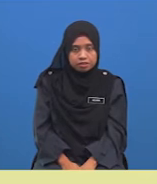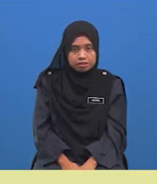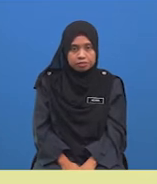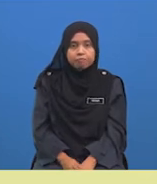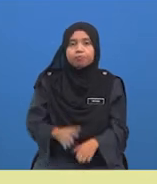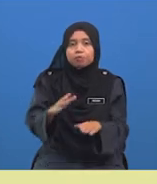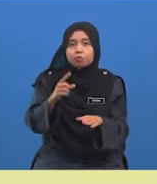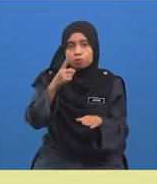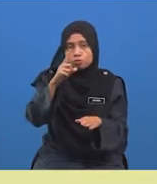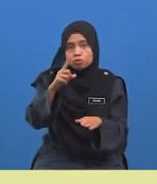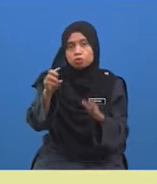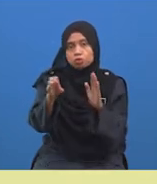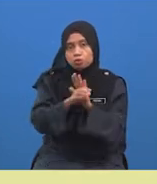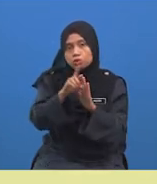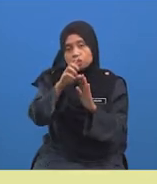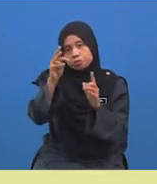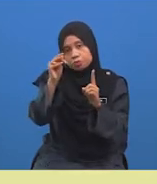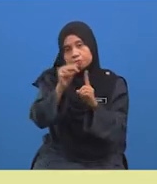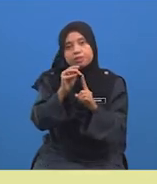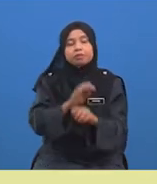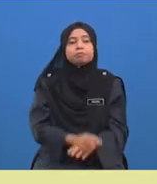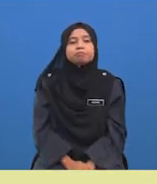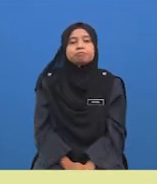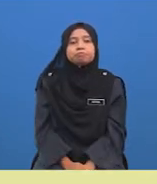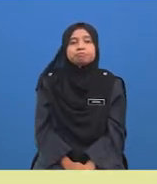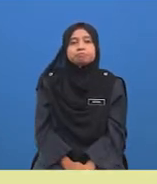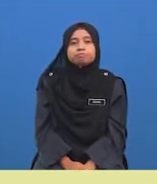Pelajar mendapat markah untuk contoh 1 markah.